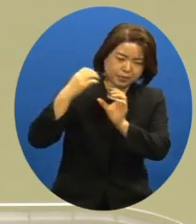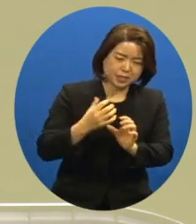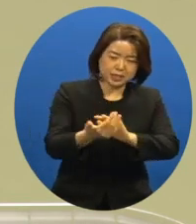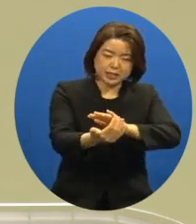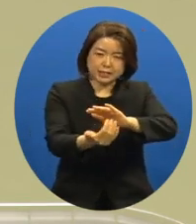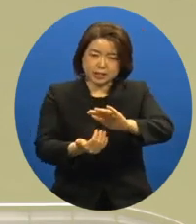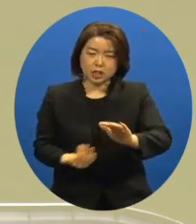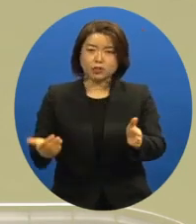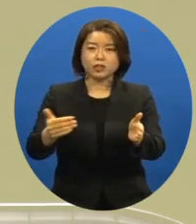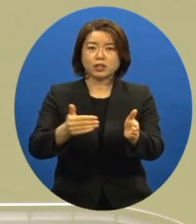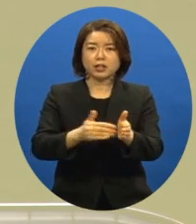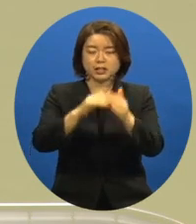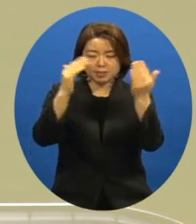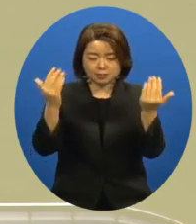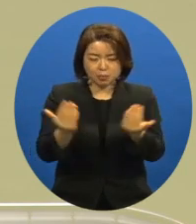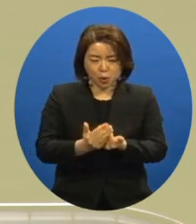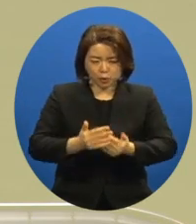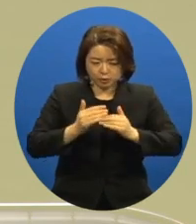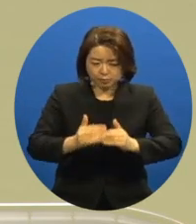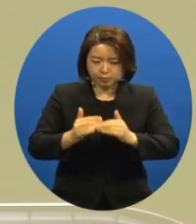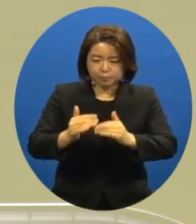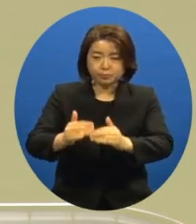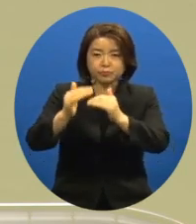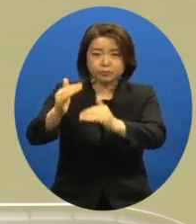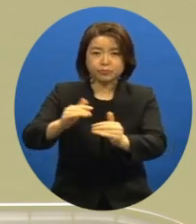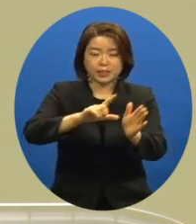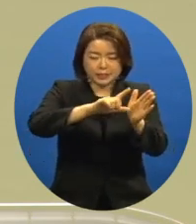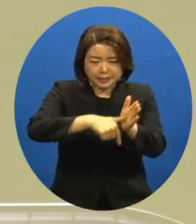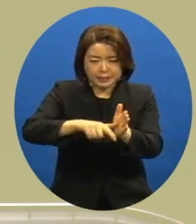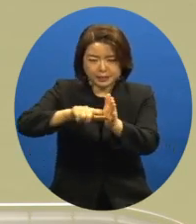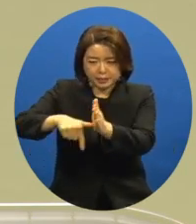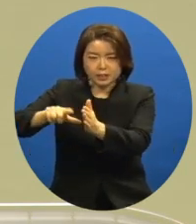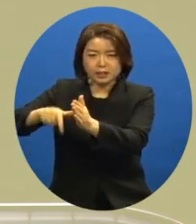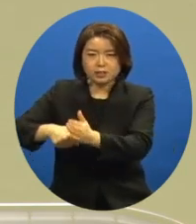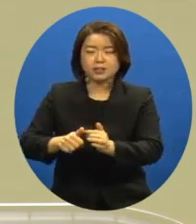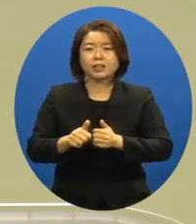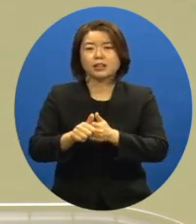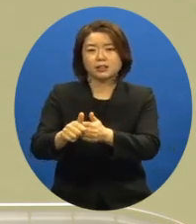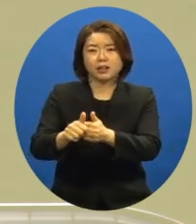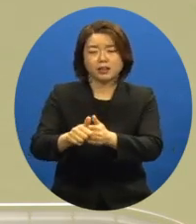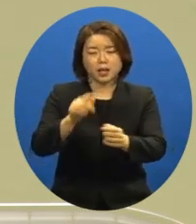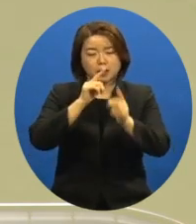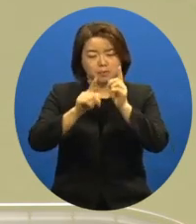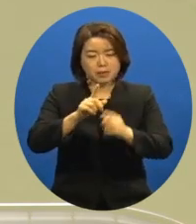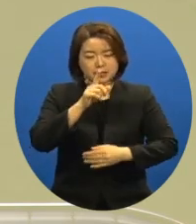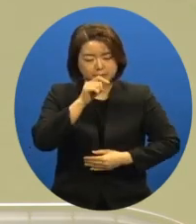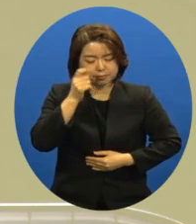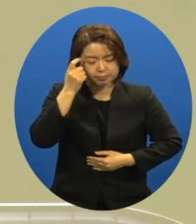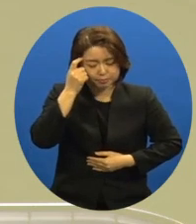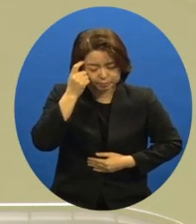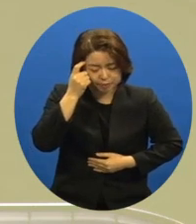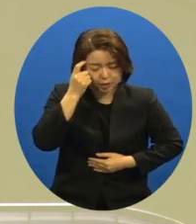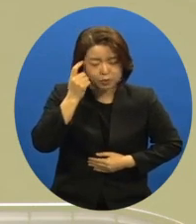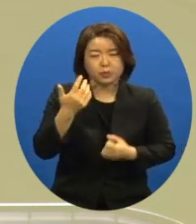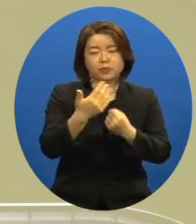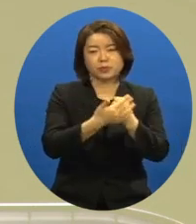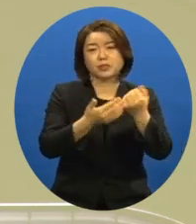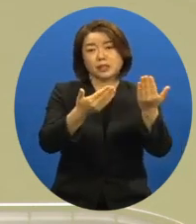예수님의 십자가의 여정을 시간대별로 우리가 말씀을 묵상하고 은혜를 받으려고